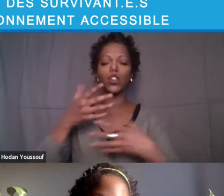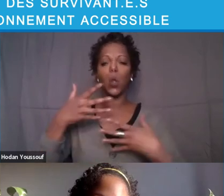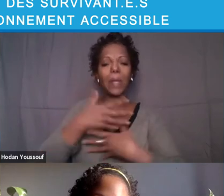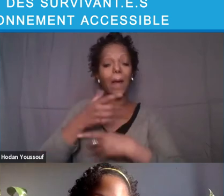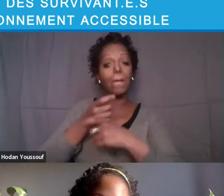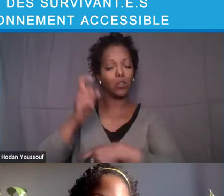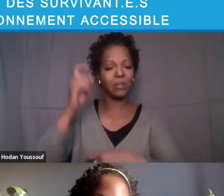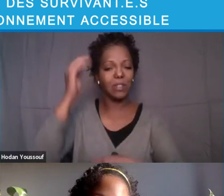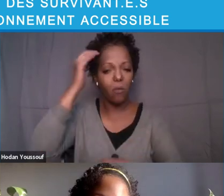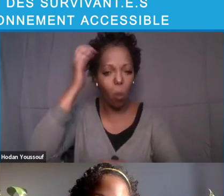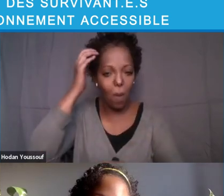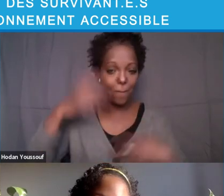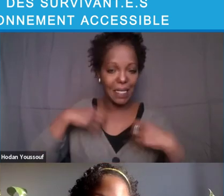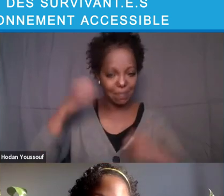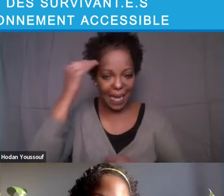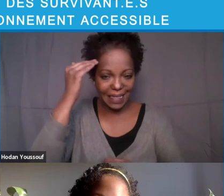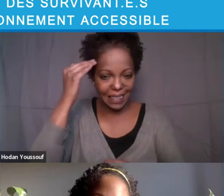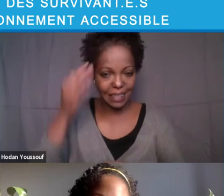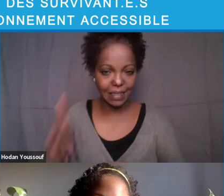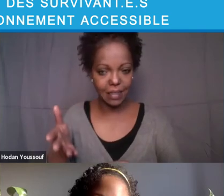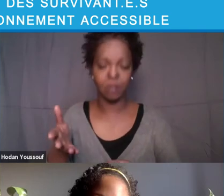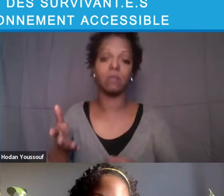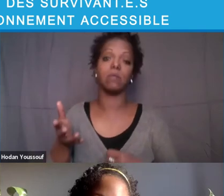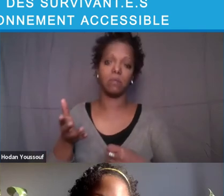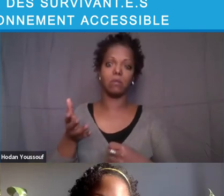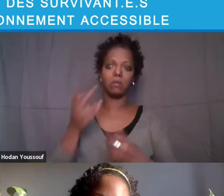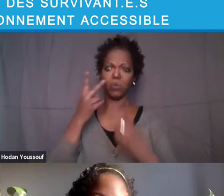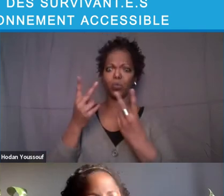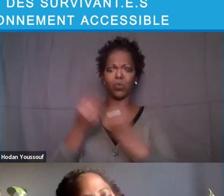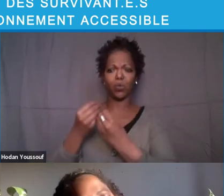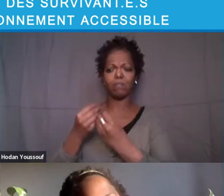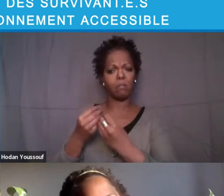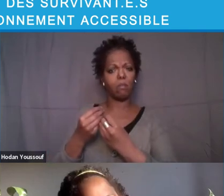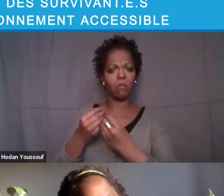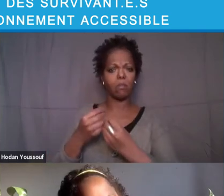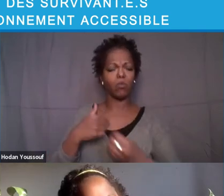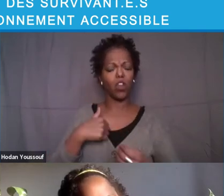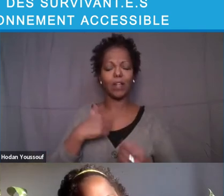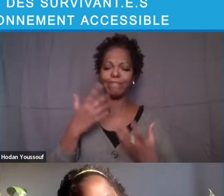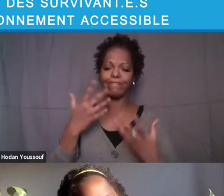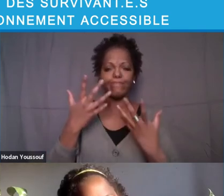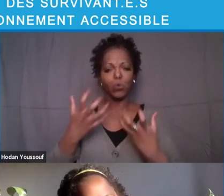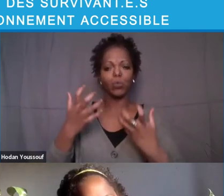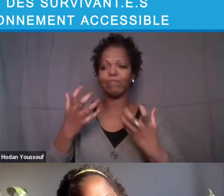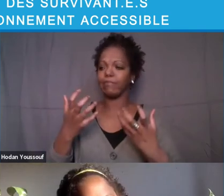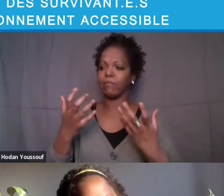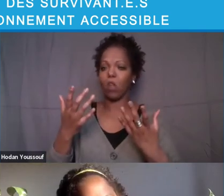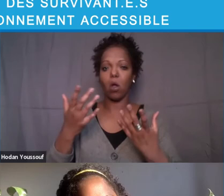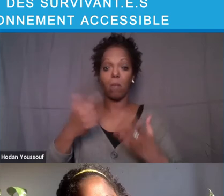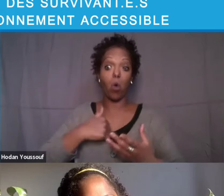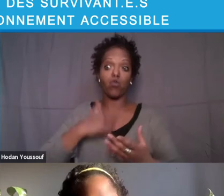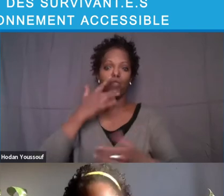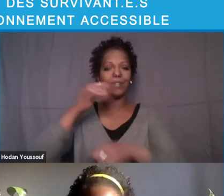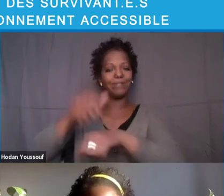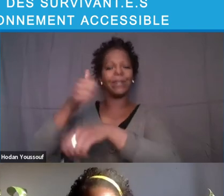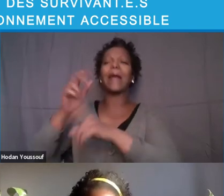normale. C'est comme peut-être des choses qu'ils pensent que c'est comme ça, puis ils accumulent des